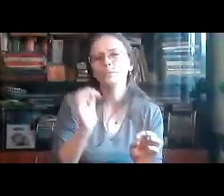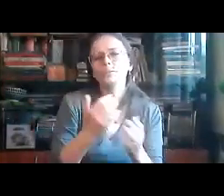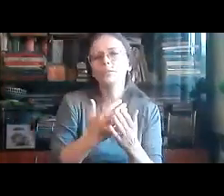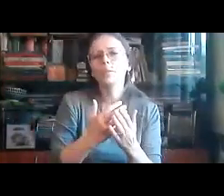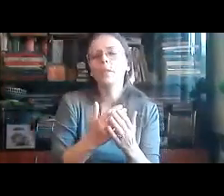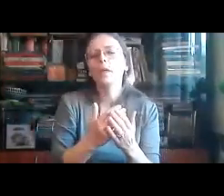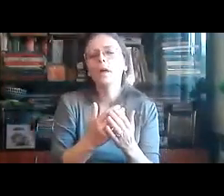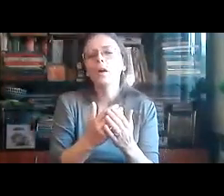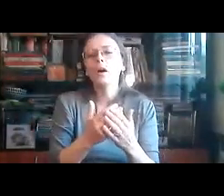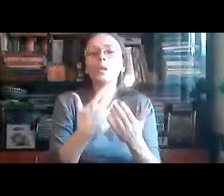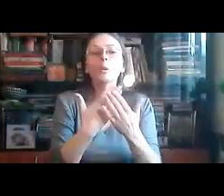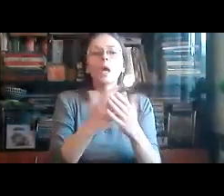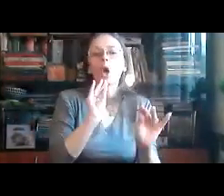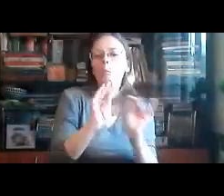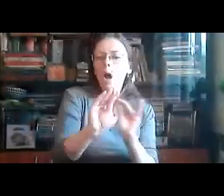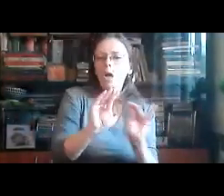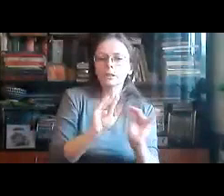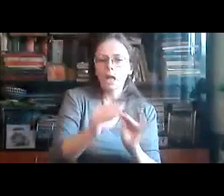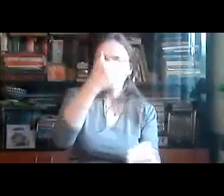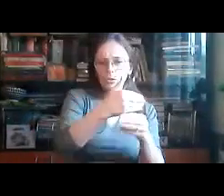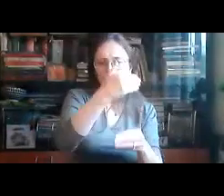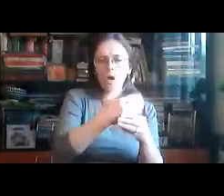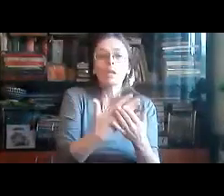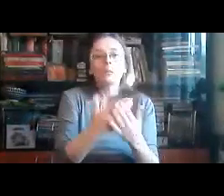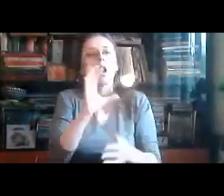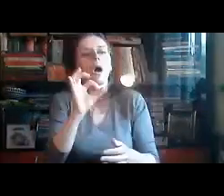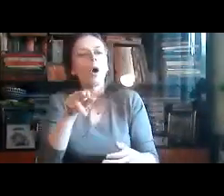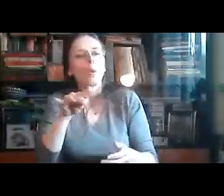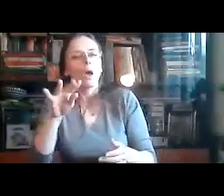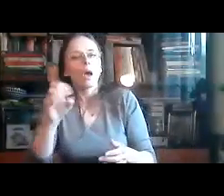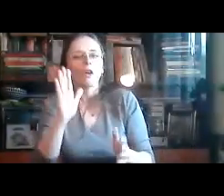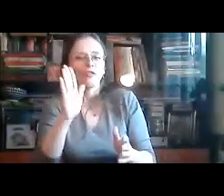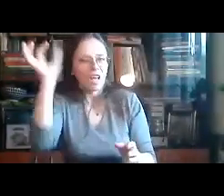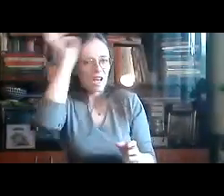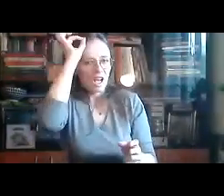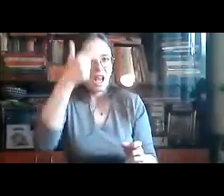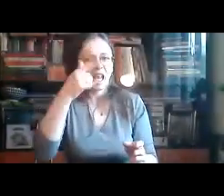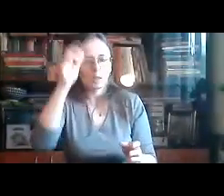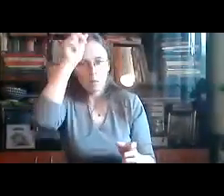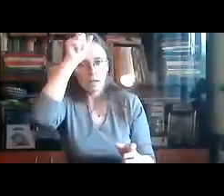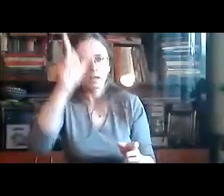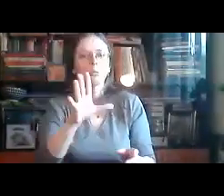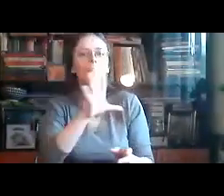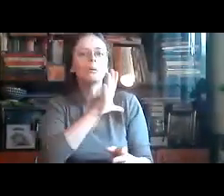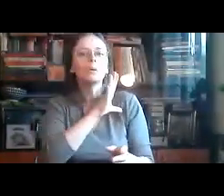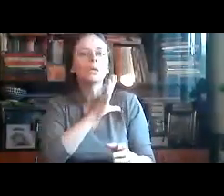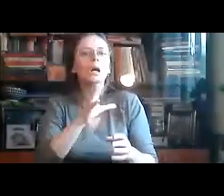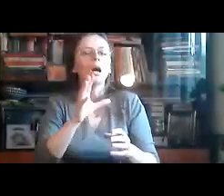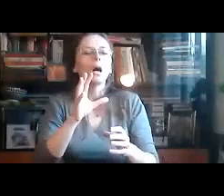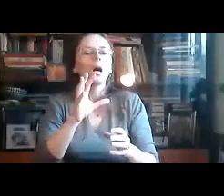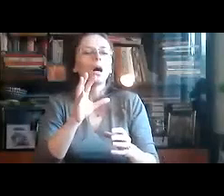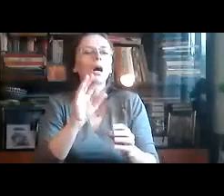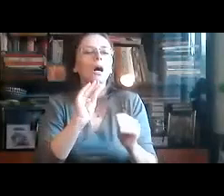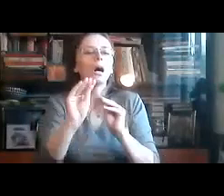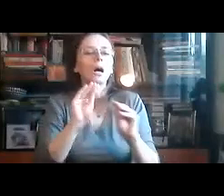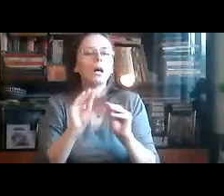постановку оперную в Германии, которая сделана исключительно как мультимедиальная постановка.